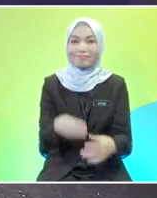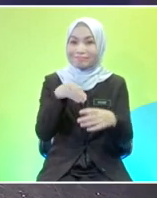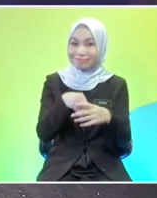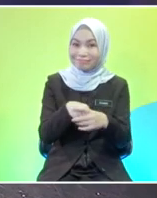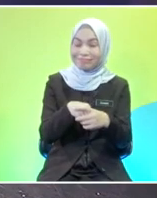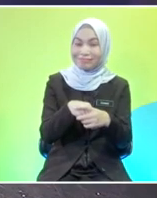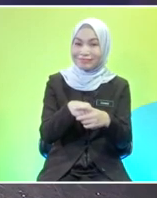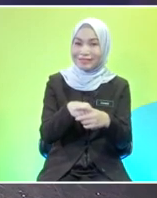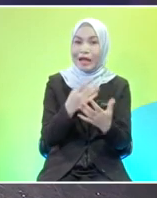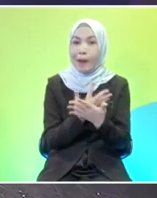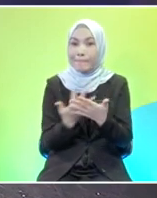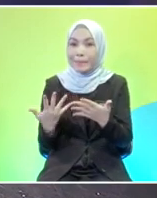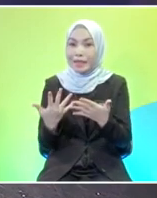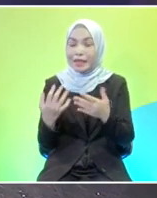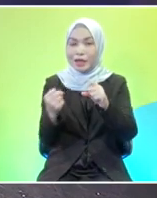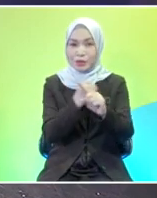media sosial